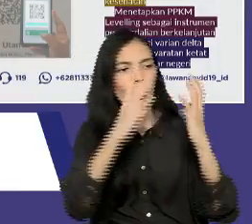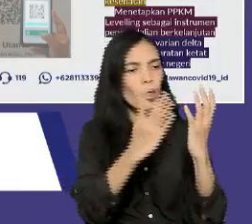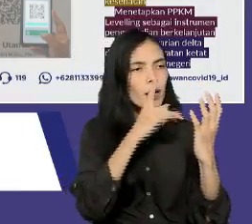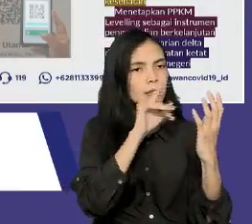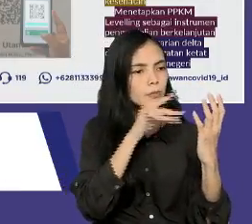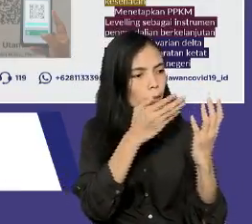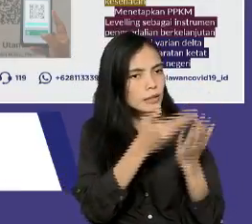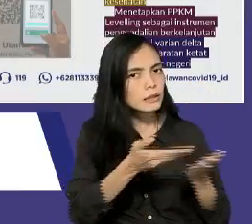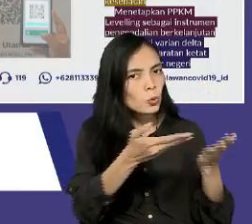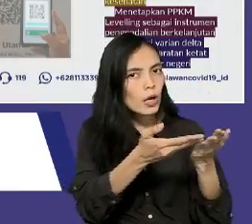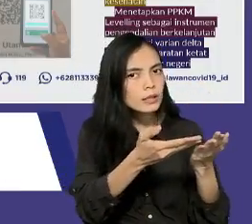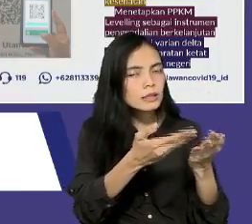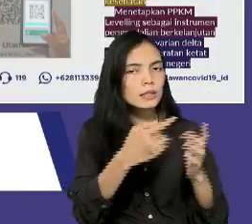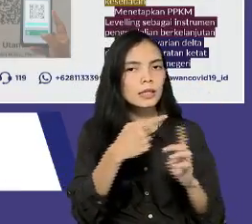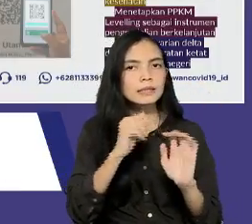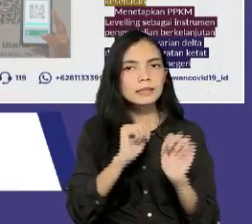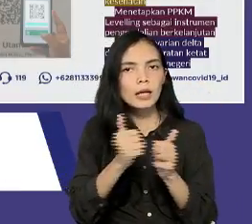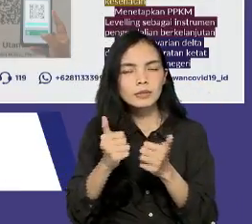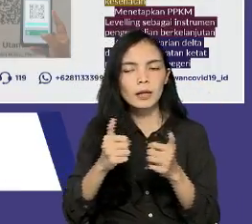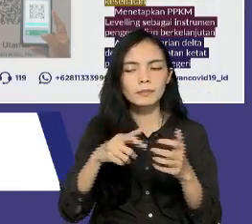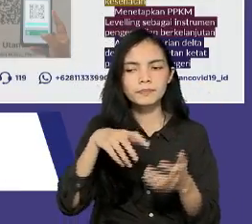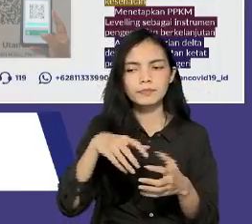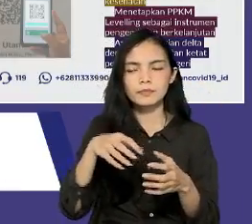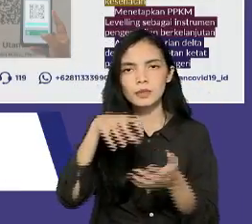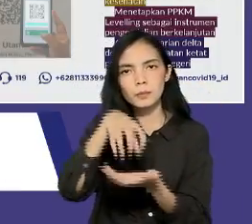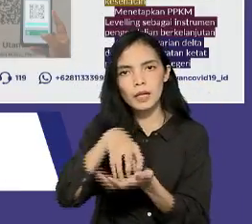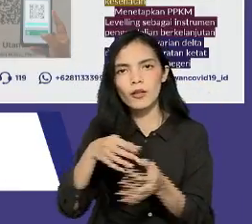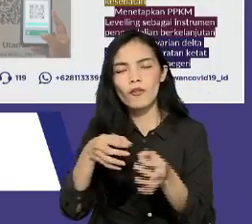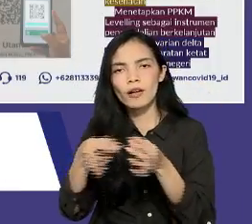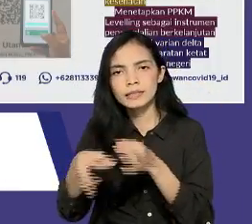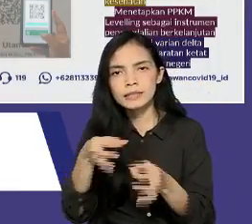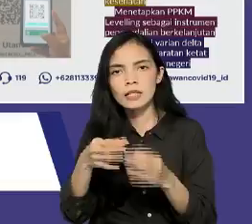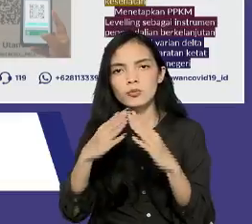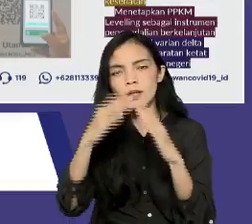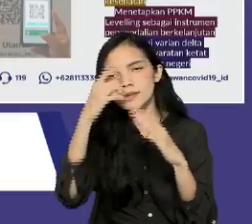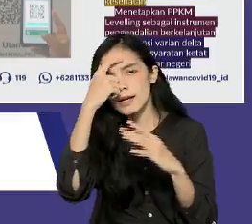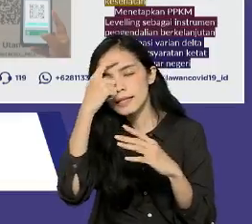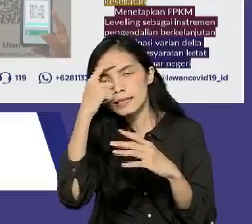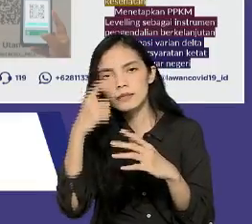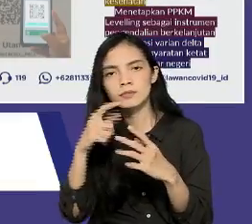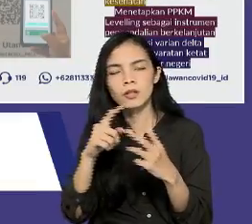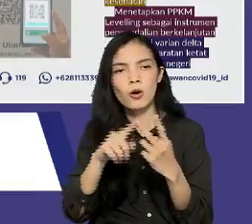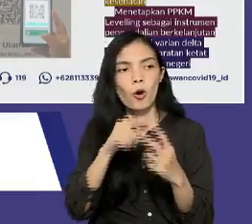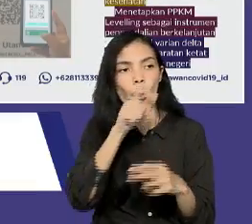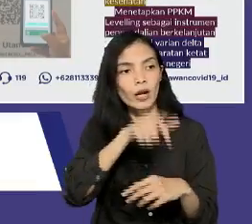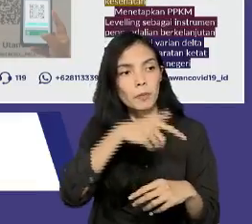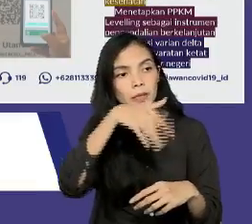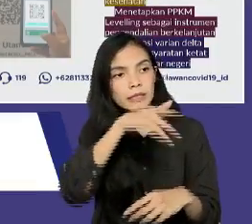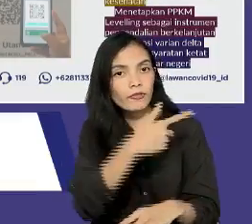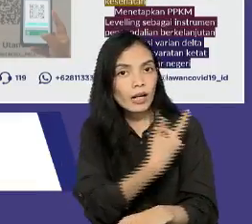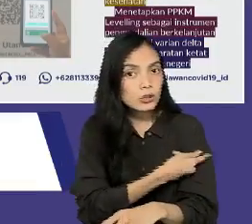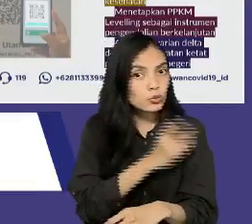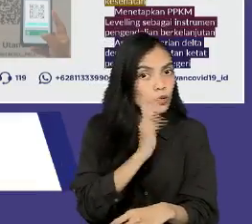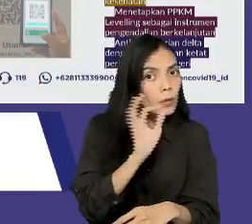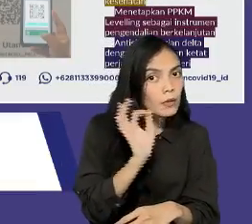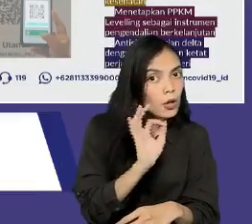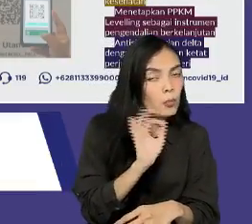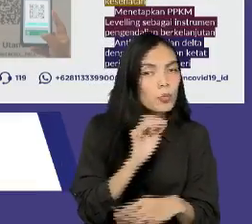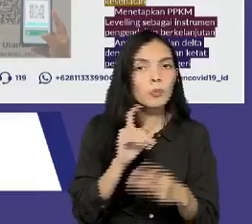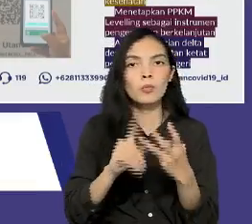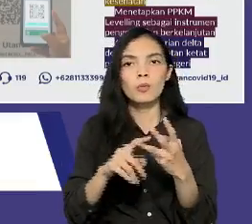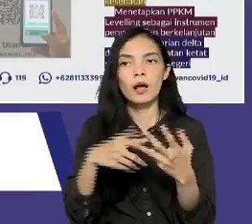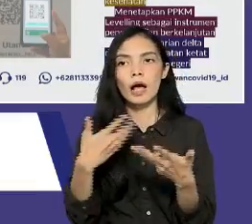kesiapan sarana dan prasarana asal dan tujuan perjalanan, riwayat vaksinasi pelaku perjalanan, serta